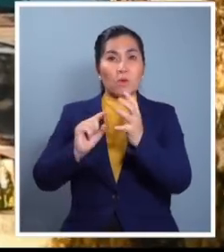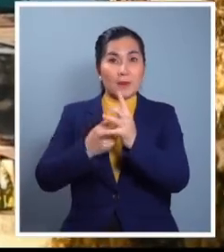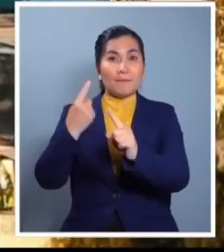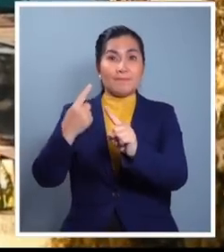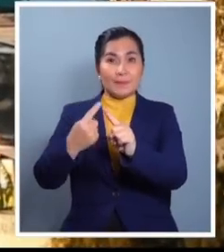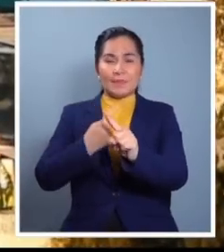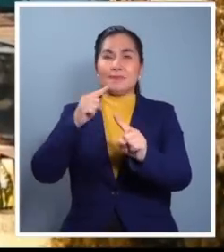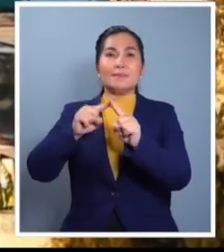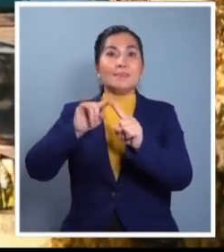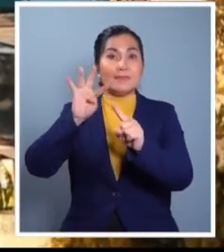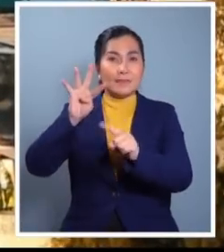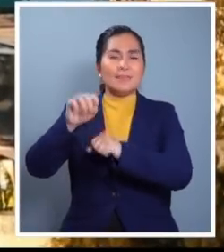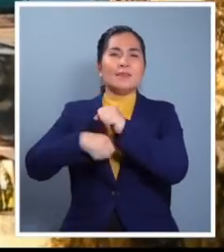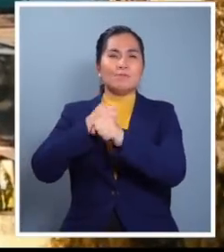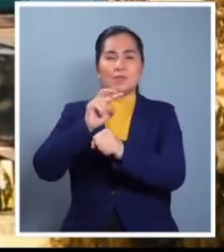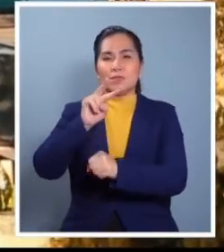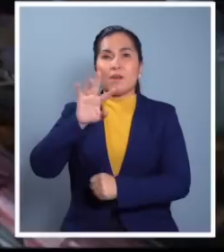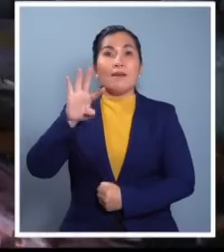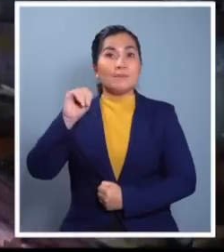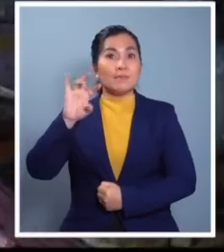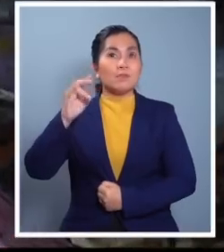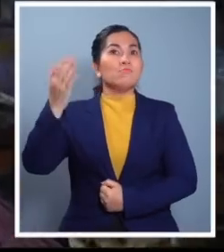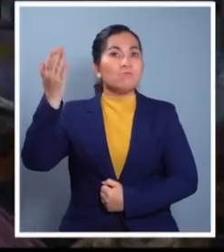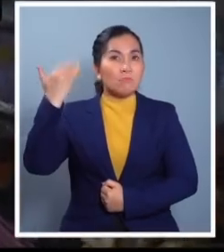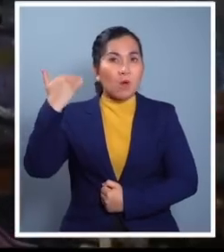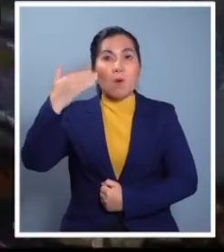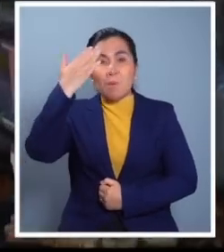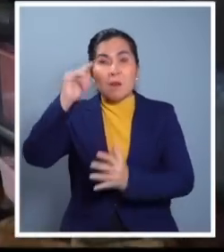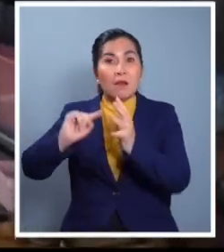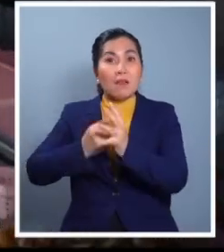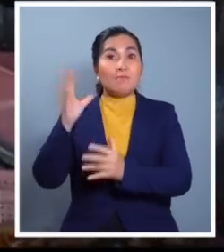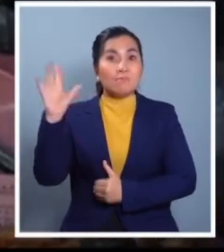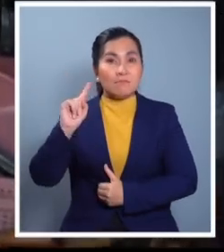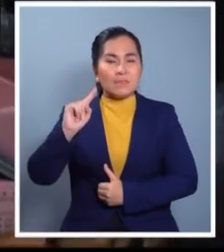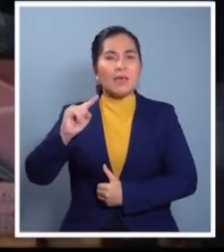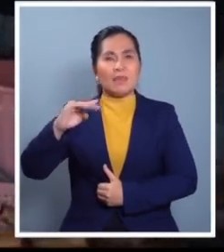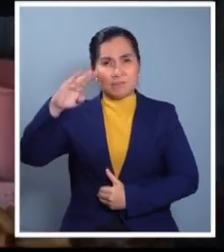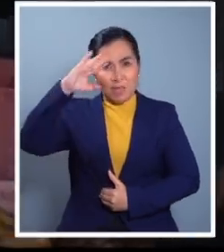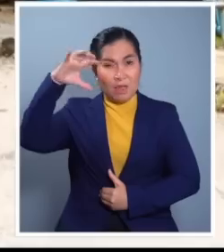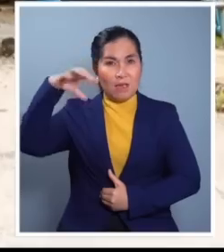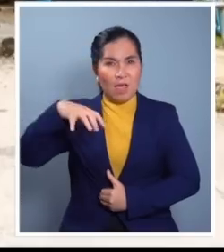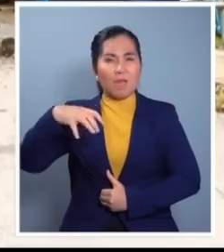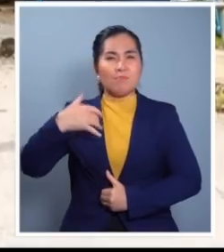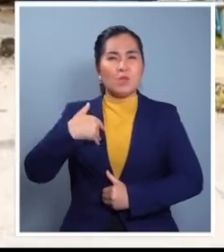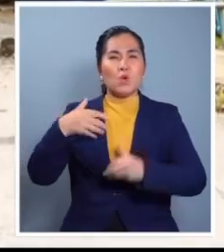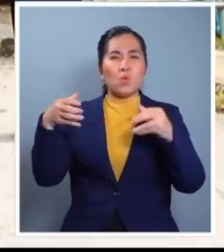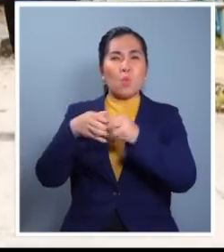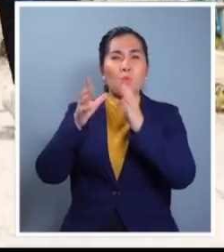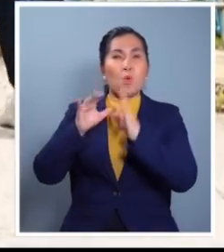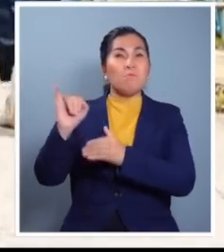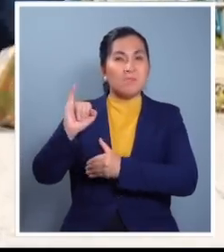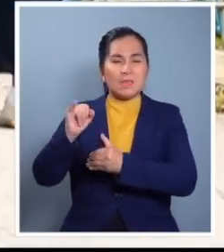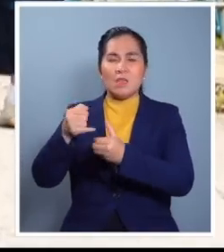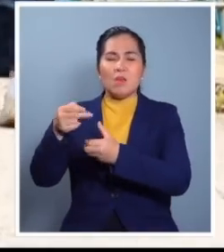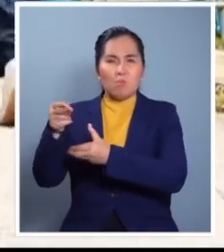2547จากเหตุการณ์ปล้นปืนที่ค่ายกรมหลวงนราธิวาสราชนครินทร์อำเภอเจาะไอร้องจังหวัดนราธิวาสก็